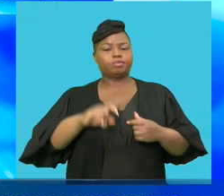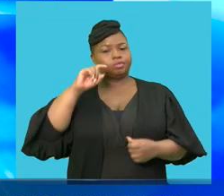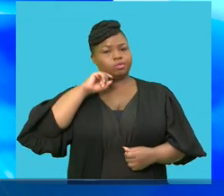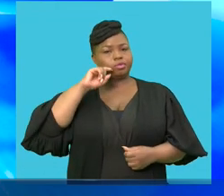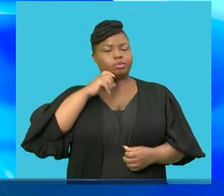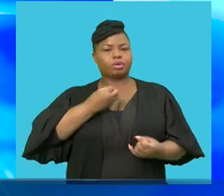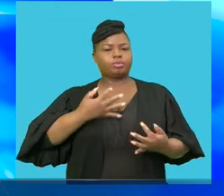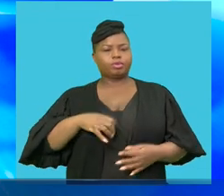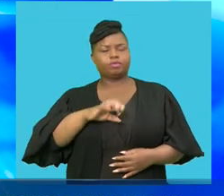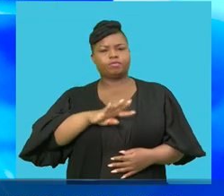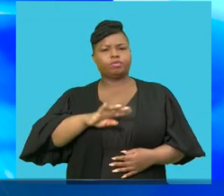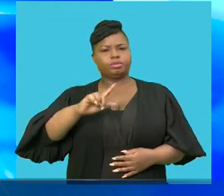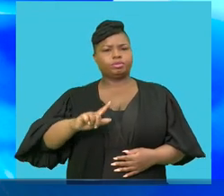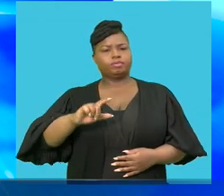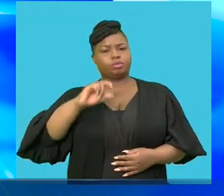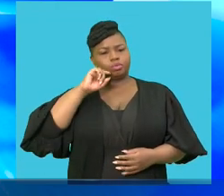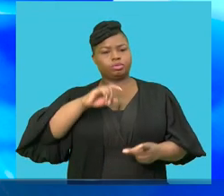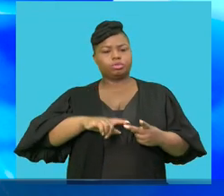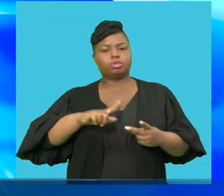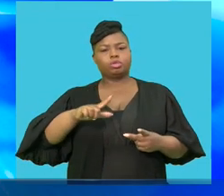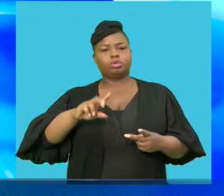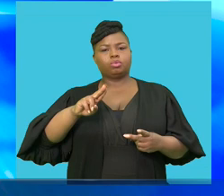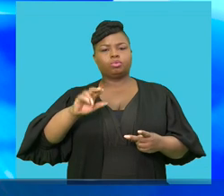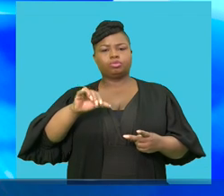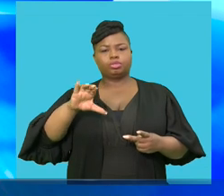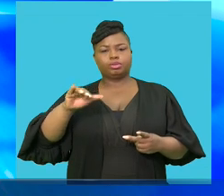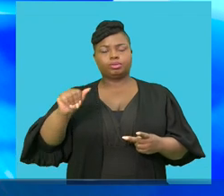amane nami muchaa Tana 100 long life kife